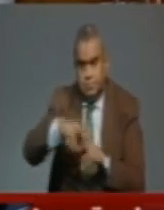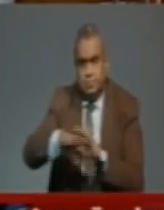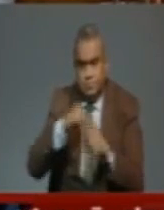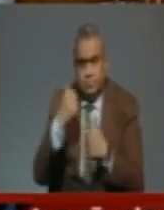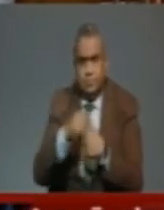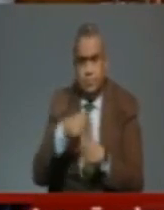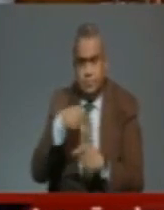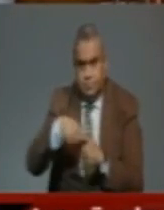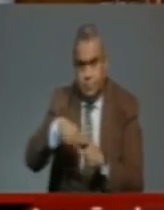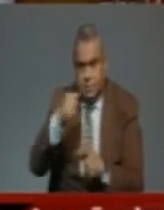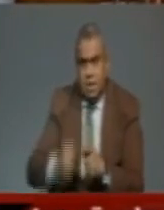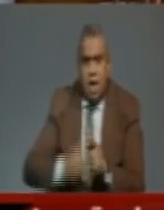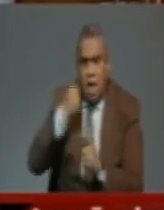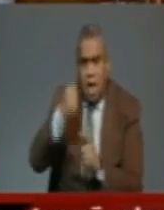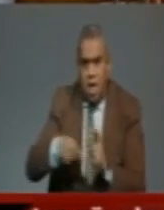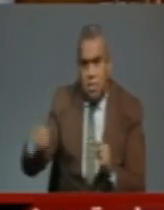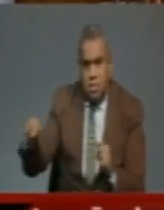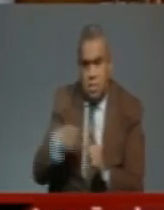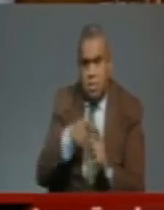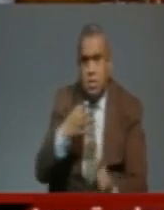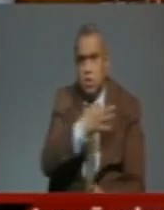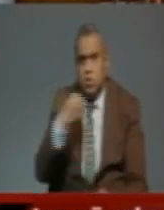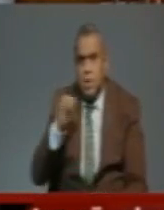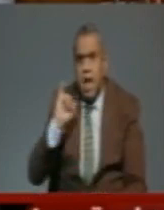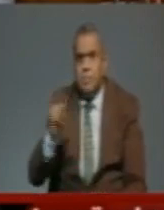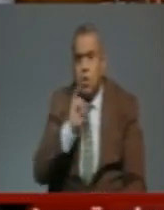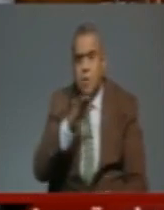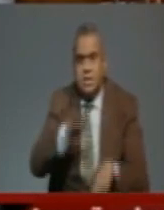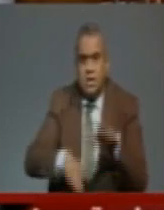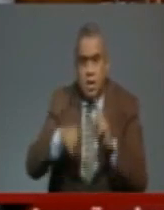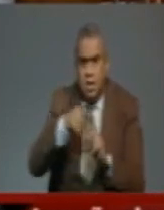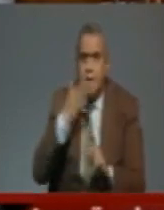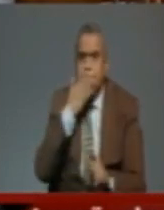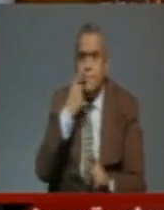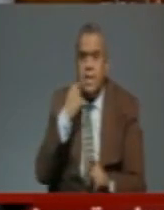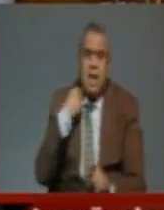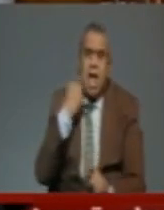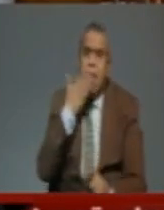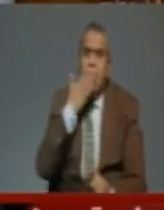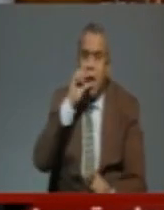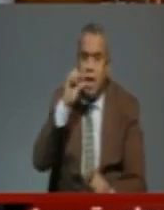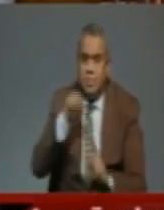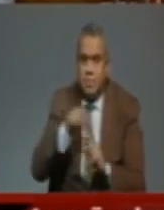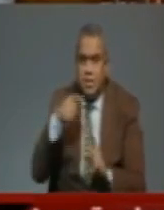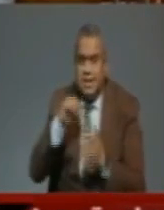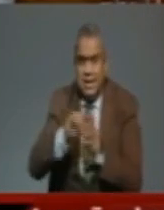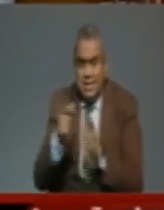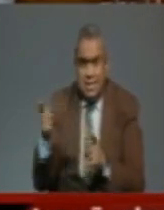بننشئ خط سكك حديد زي ما قلت 355 كيلو من بير العبد جديد إلى العريش إلى